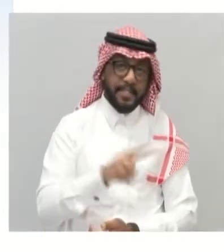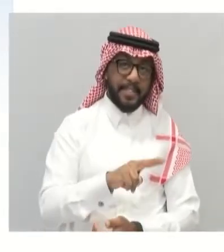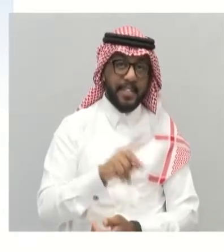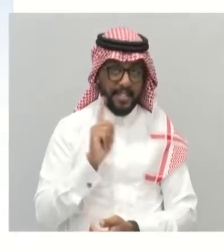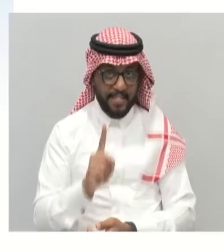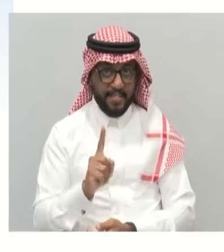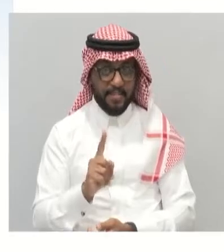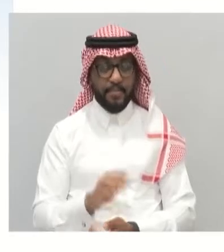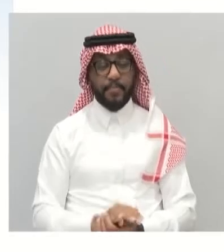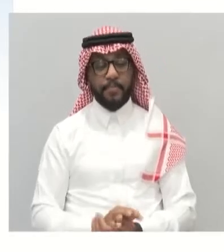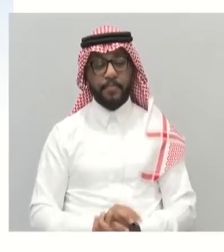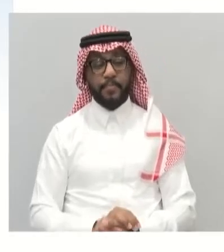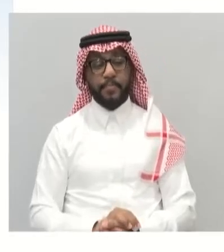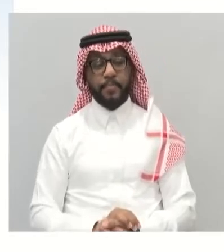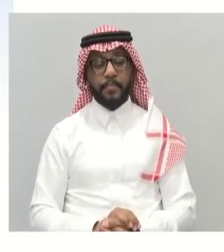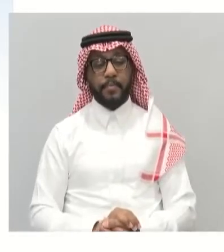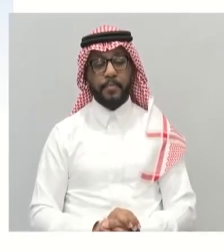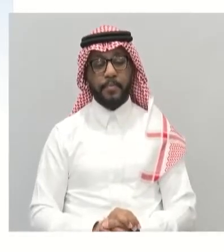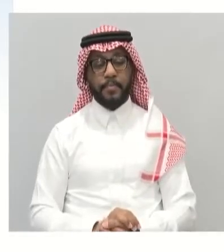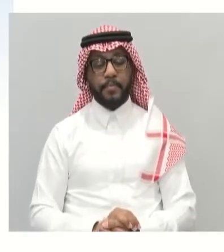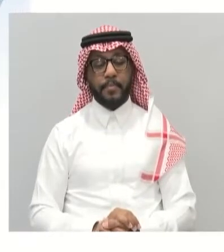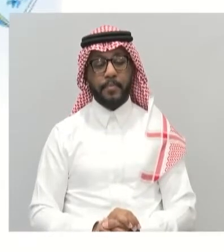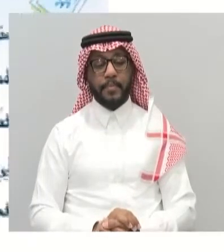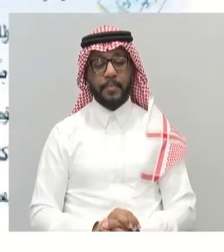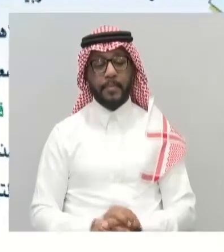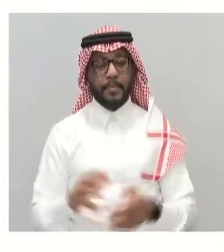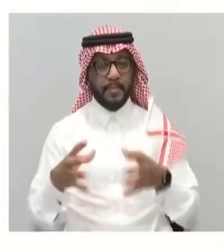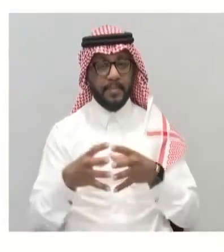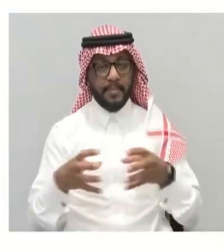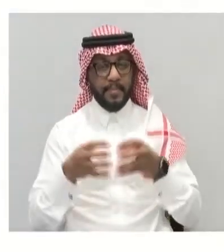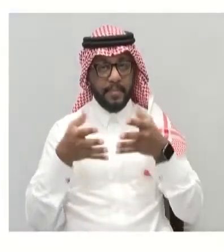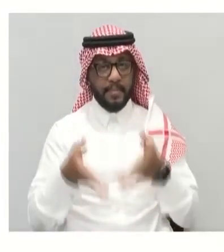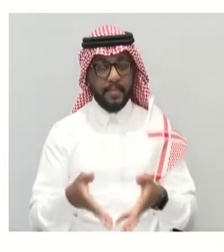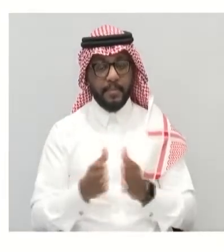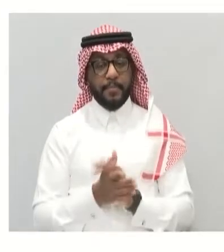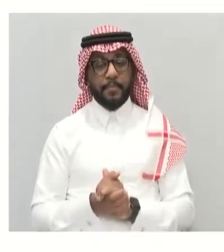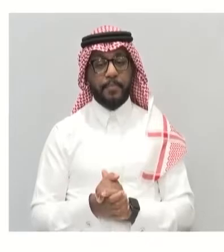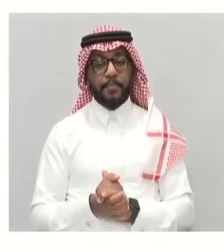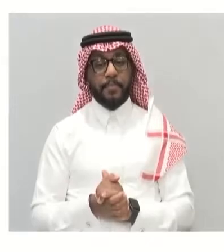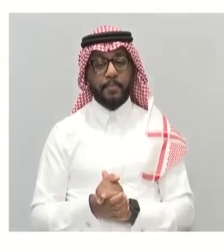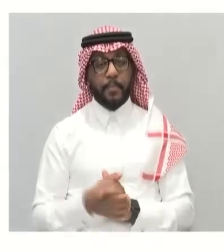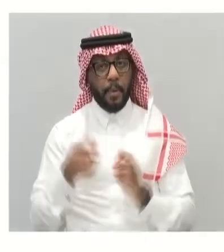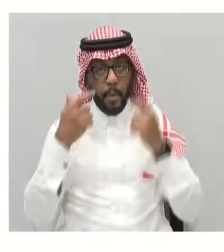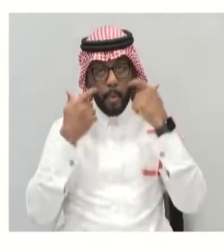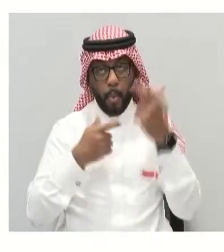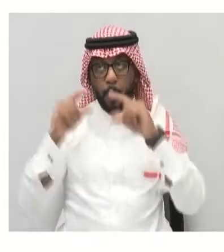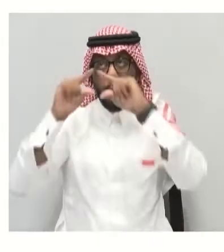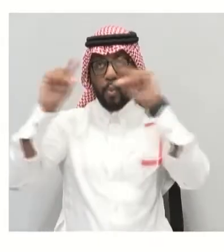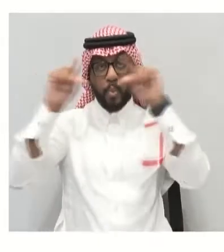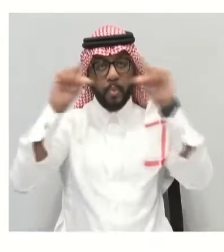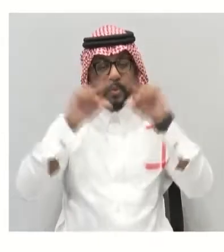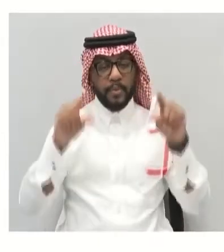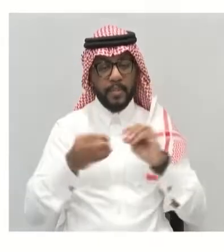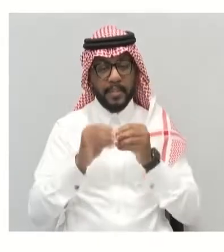الذي جاء بعده سنفصل ذلك في هذه الاسئله يقول اتامل الكلمات الملونه